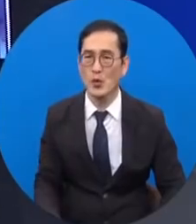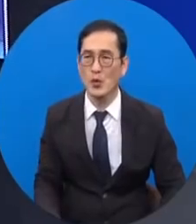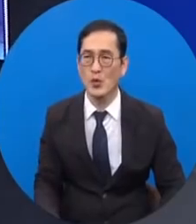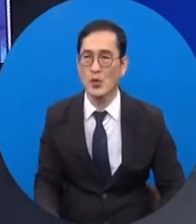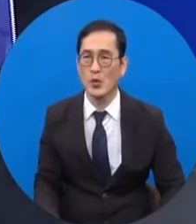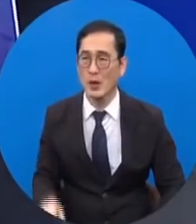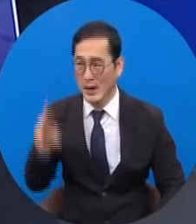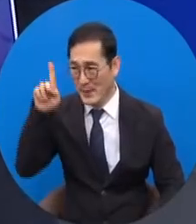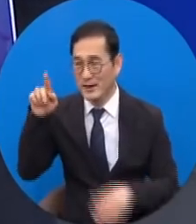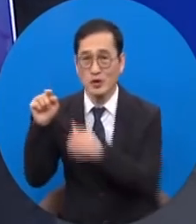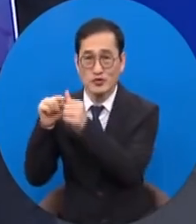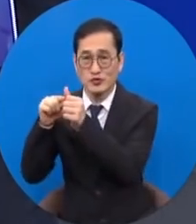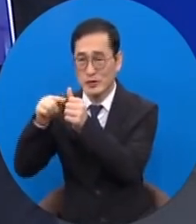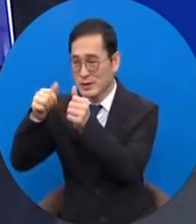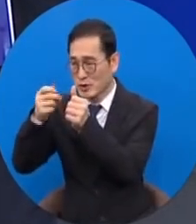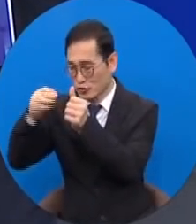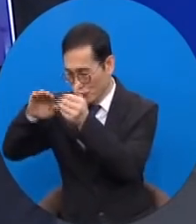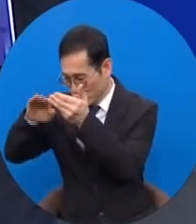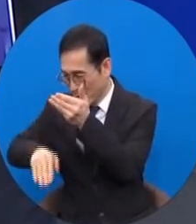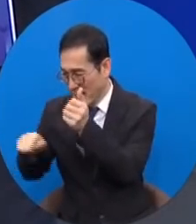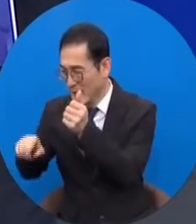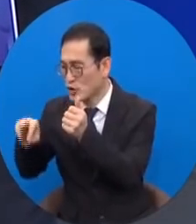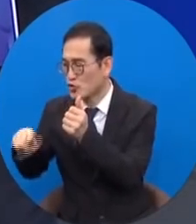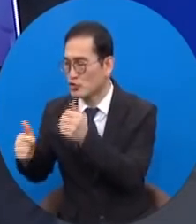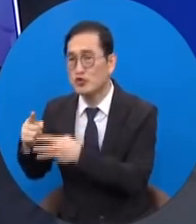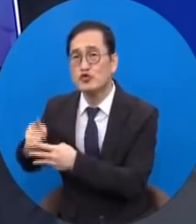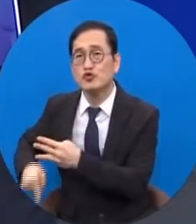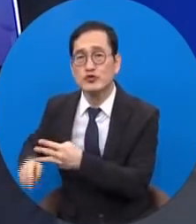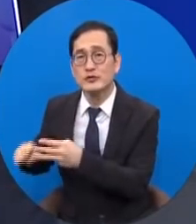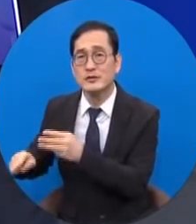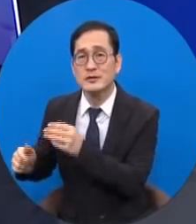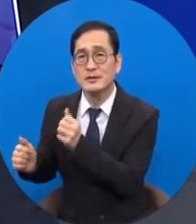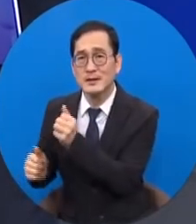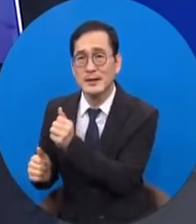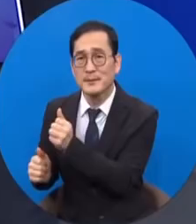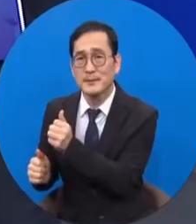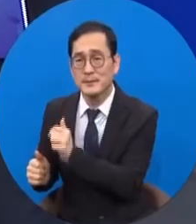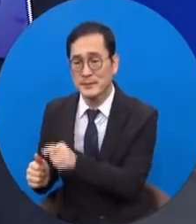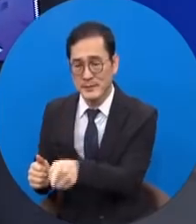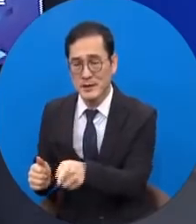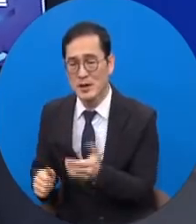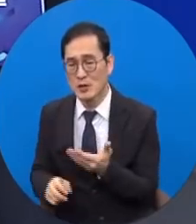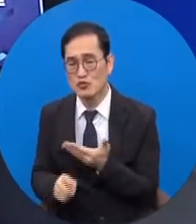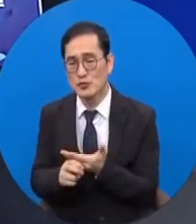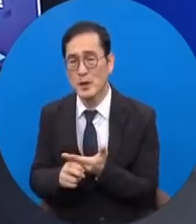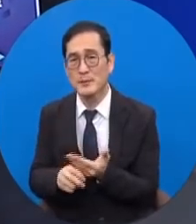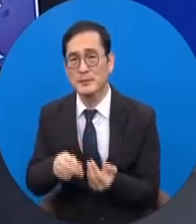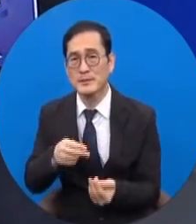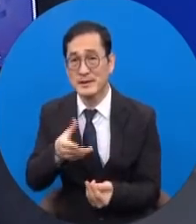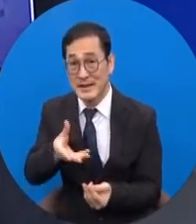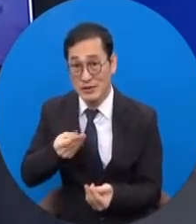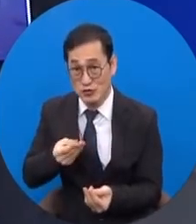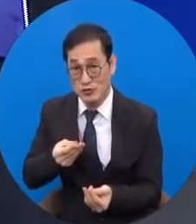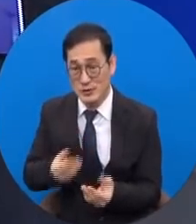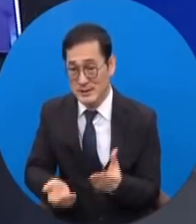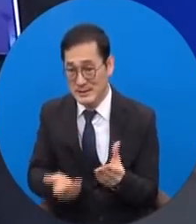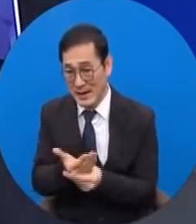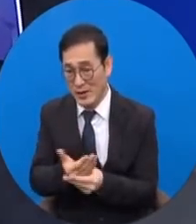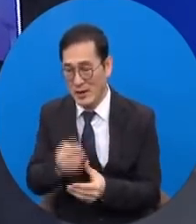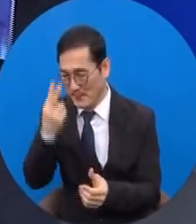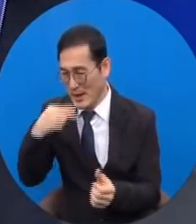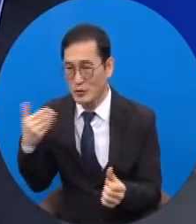윤석열 후보가 당시의 부산 저축은행 불법대출 사건 에 대해서 봐주기 수사를 했다 라는